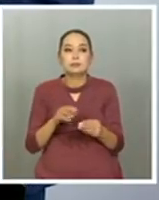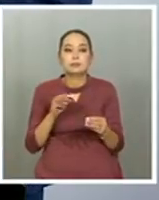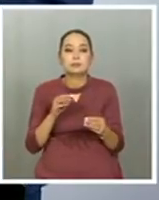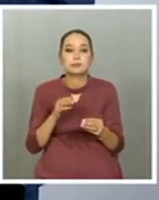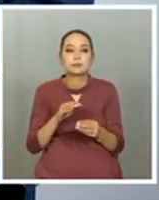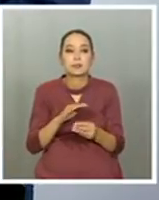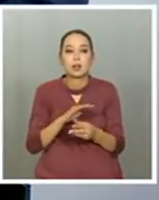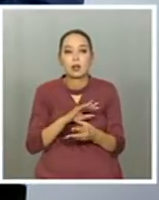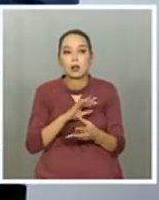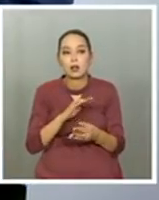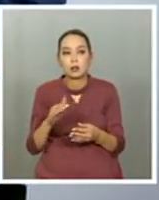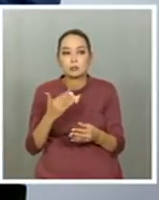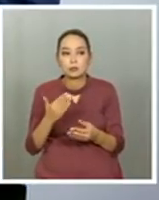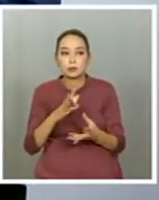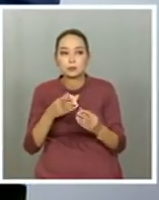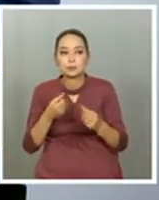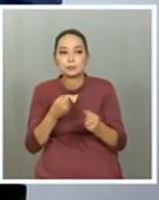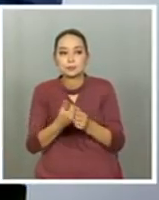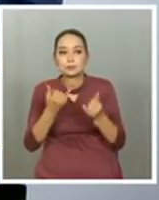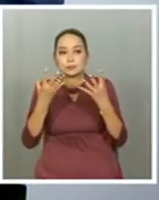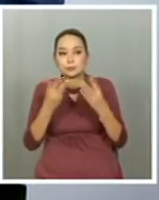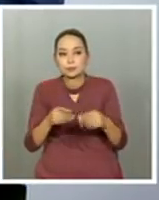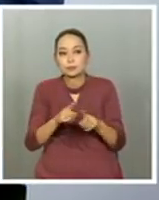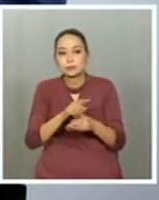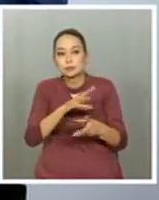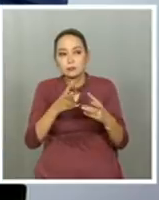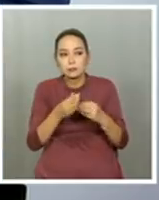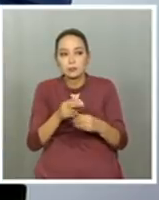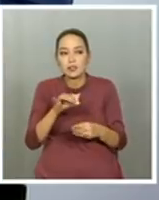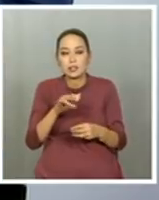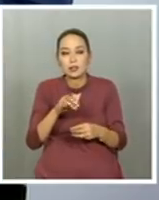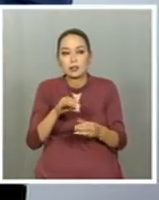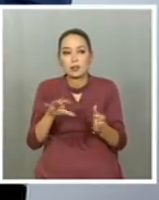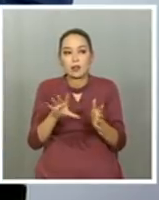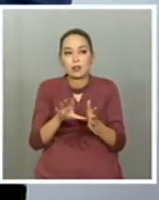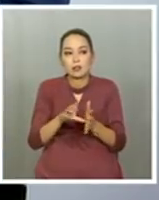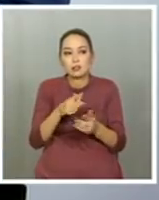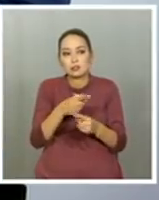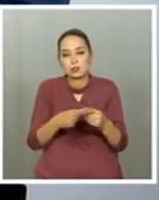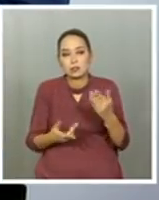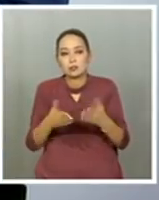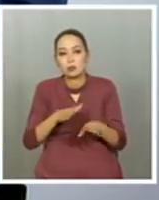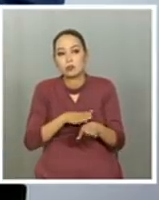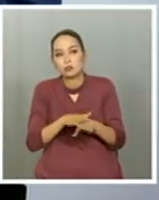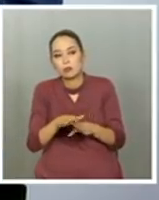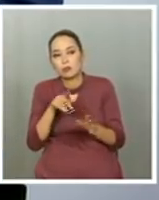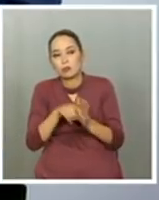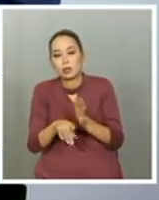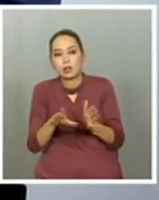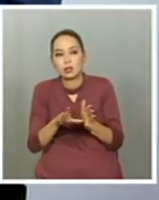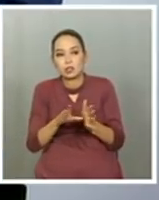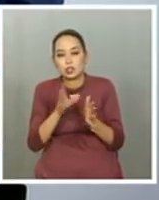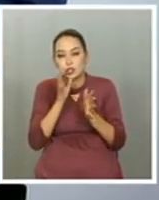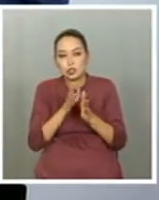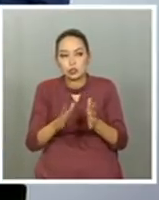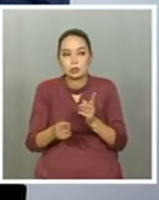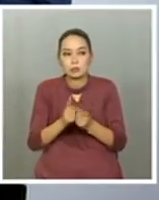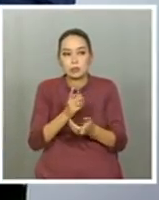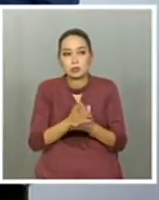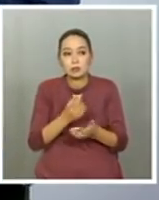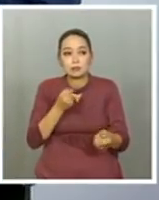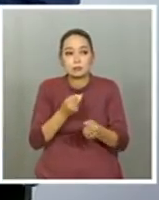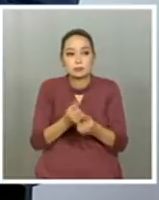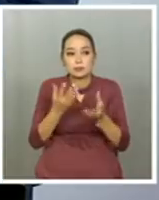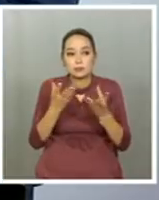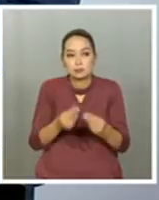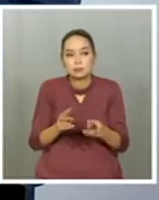нәтижесінде кинетикалық энергия жартылай немесе толығымен ішке энергияға, жылуға айналады. Соқтығысқаннан кейін денелер не